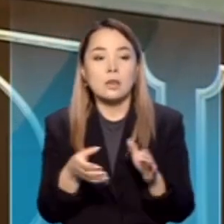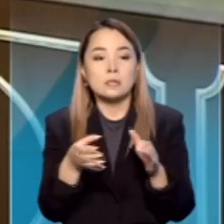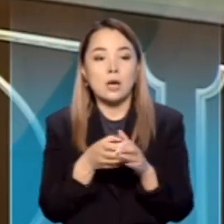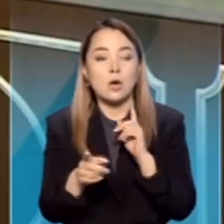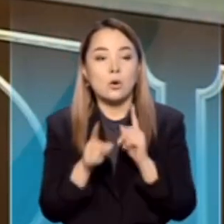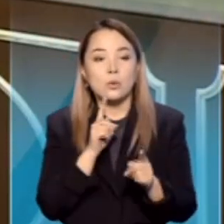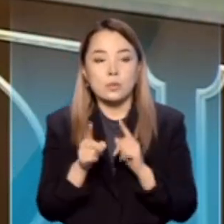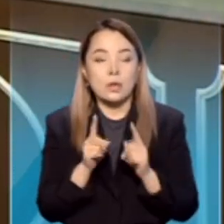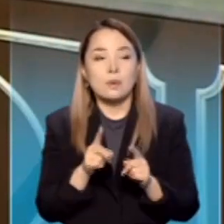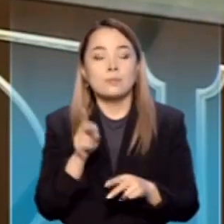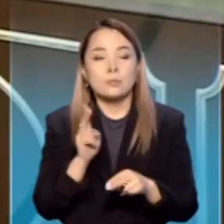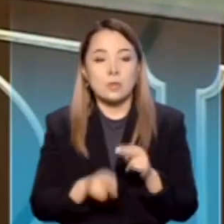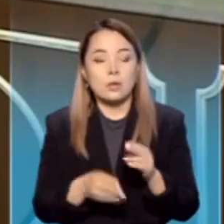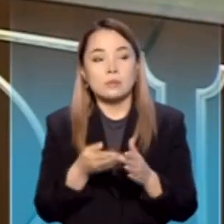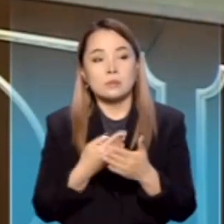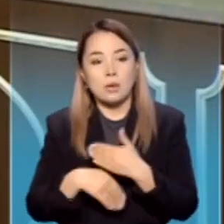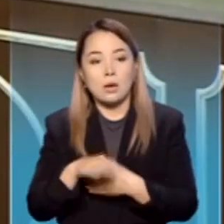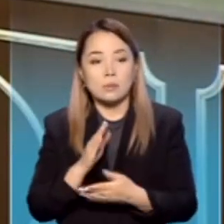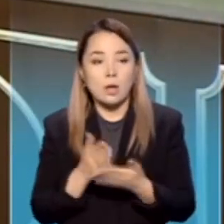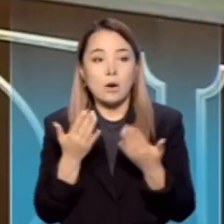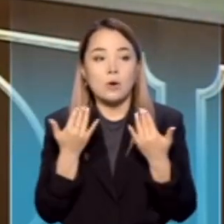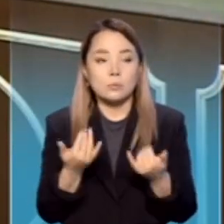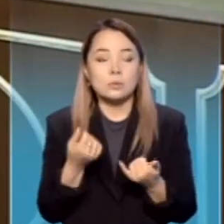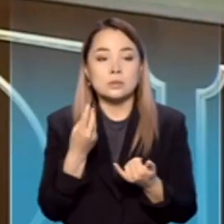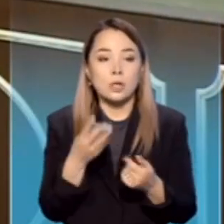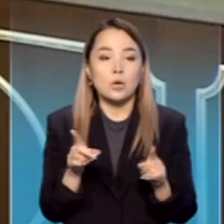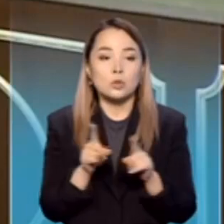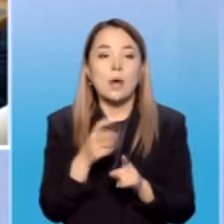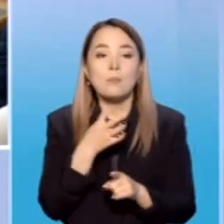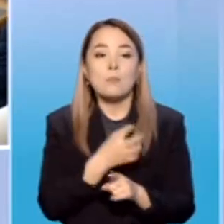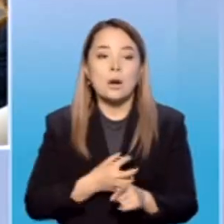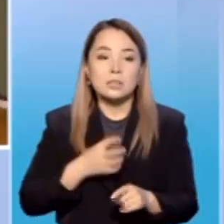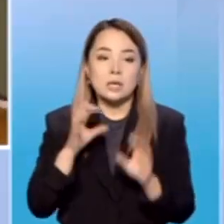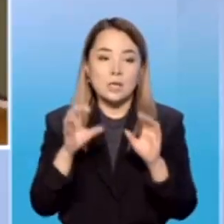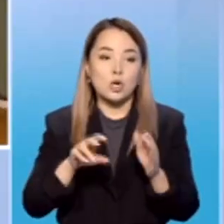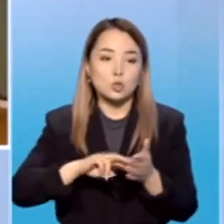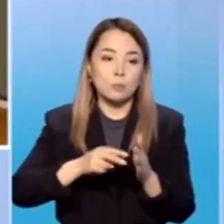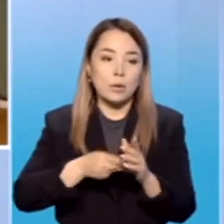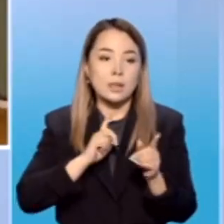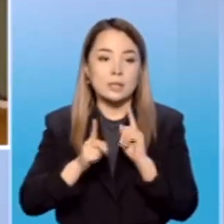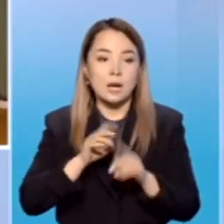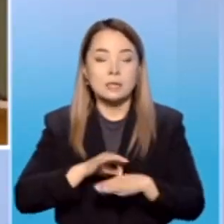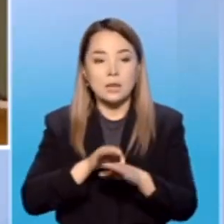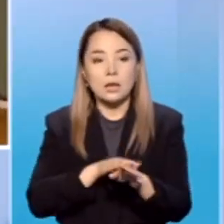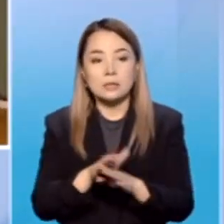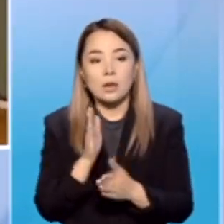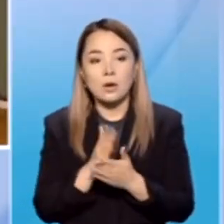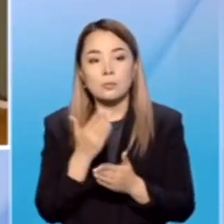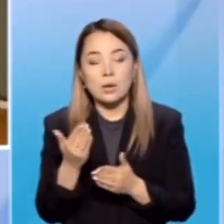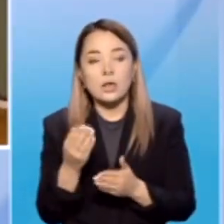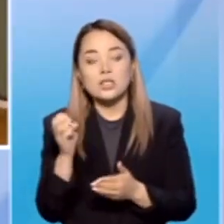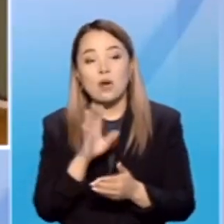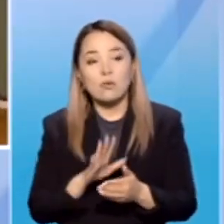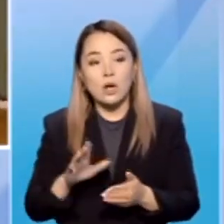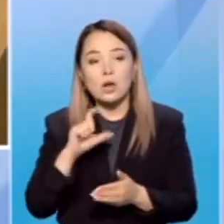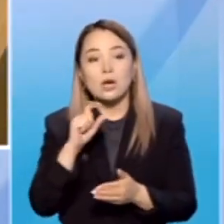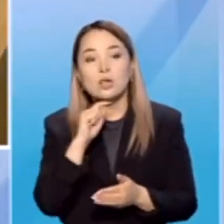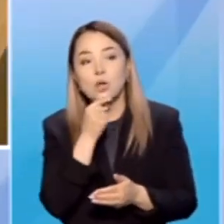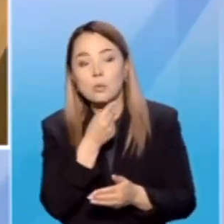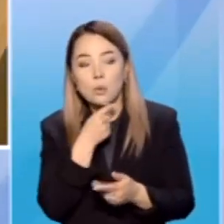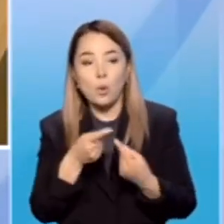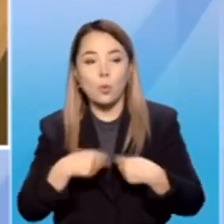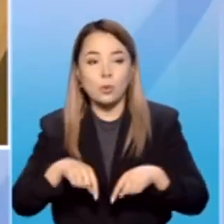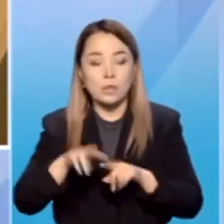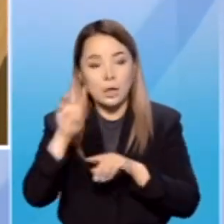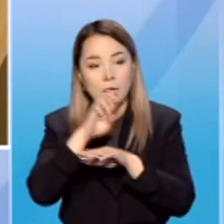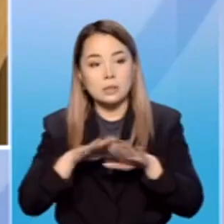ақырындап шығып келе жатыр. Жалпы бүгін бірнеше маңызды заң жобалары талқыланды. Ең алдымен Еуразиялық экономикалық